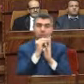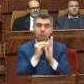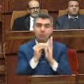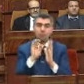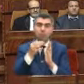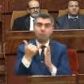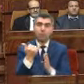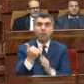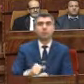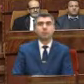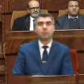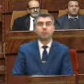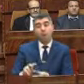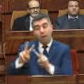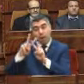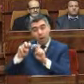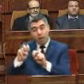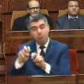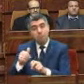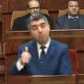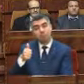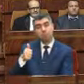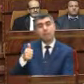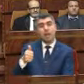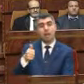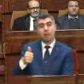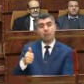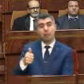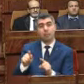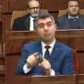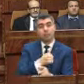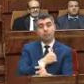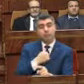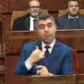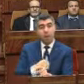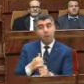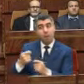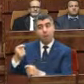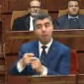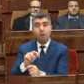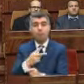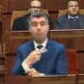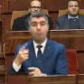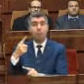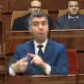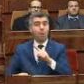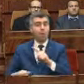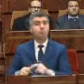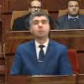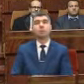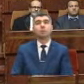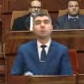مراقبة جودة المستلزمات الطبية التي تروج في السوق الوطني. ثالثا تحديد